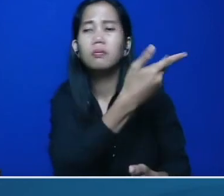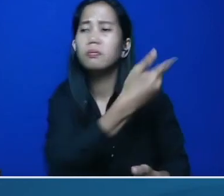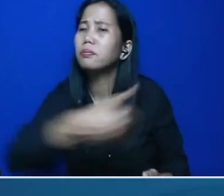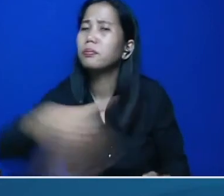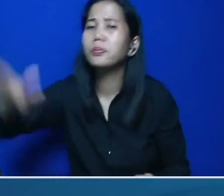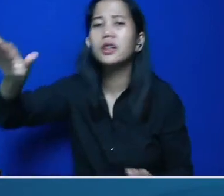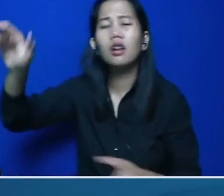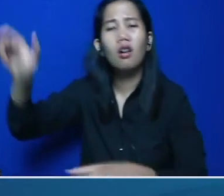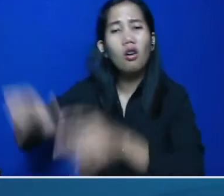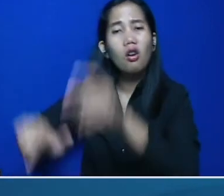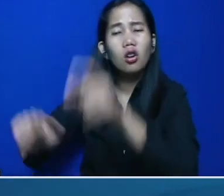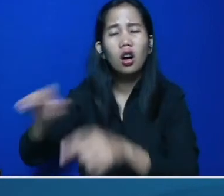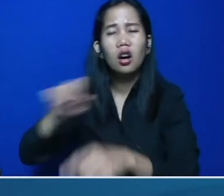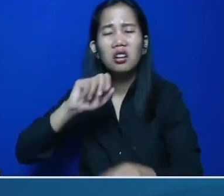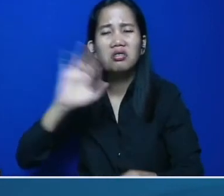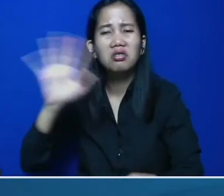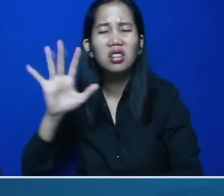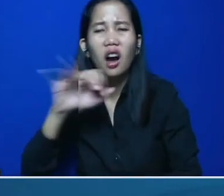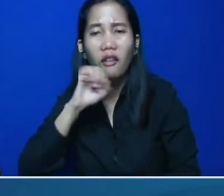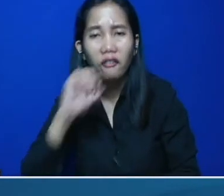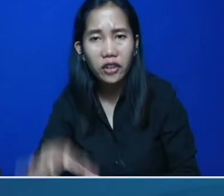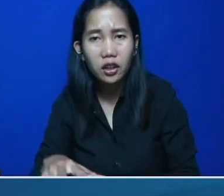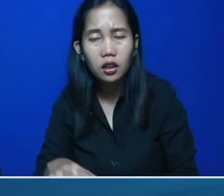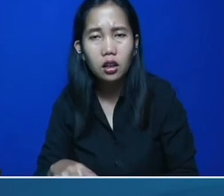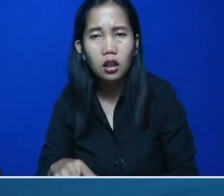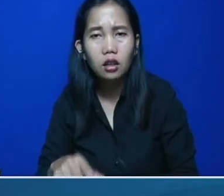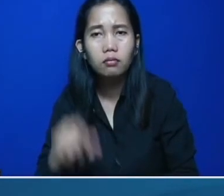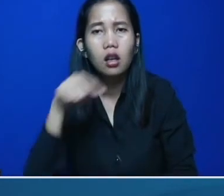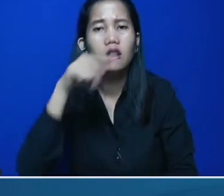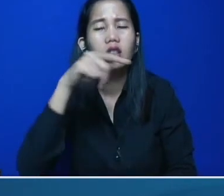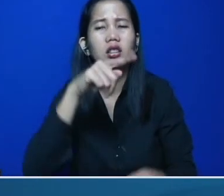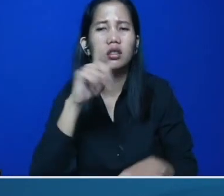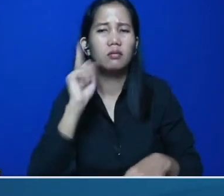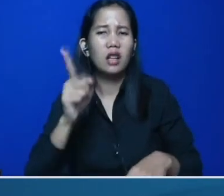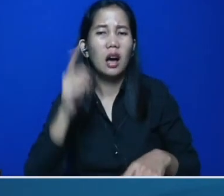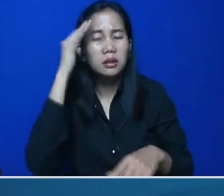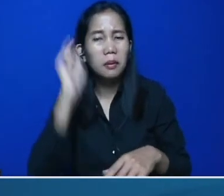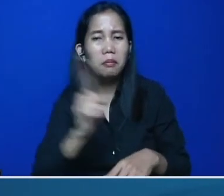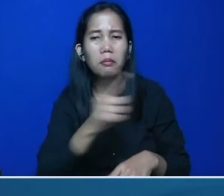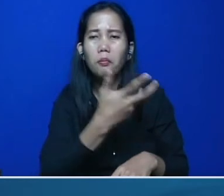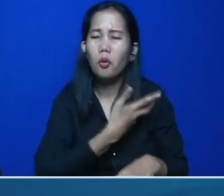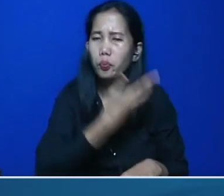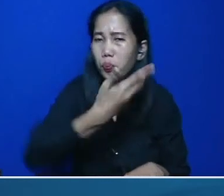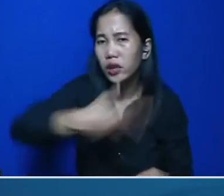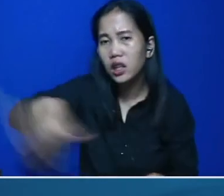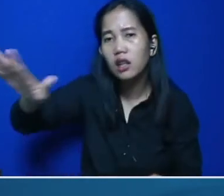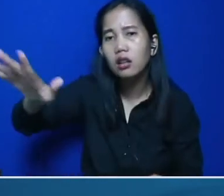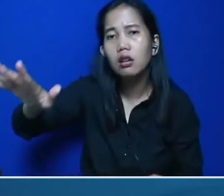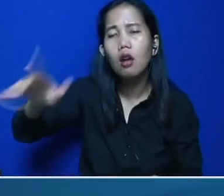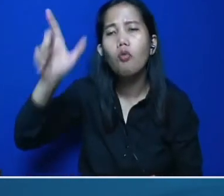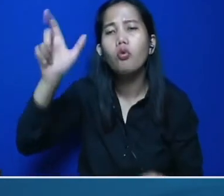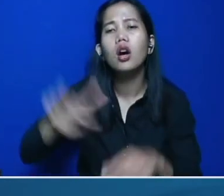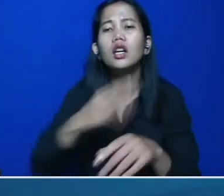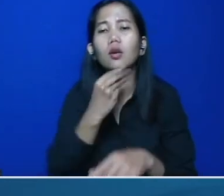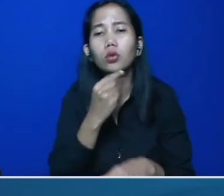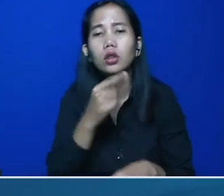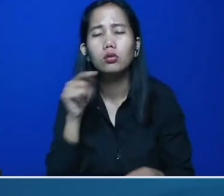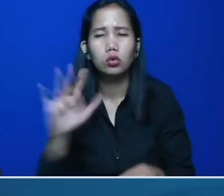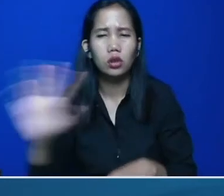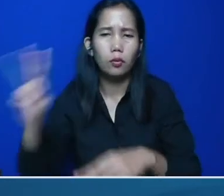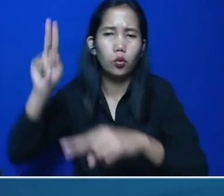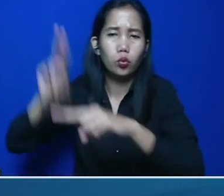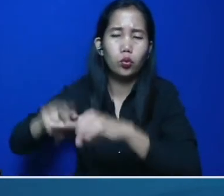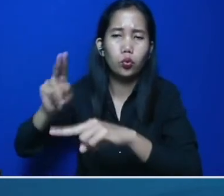tidak boleh duduk tidak boleh berkunjung kerumah orang kafir lalu Petrus berkata